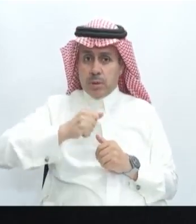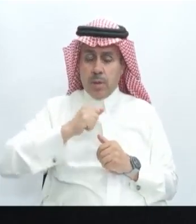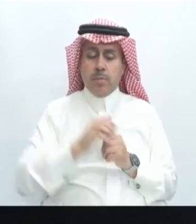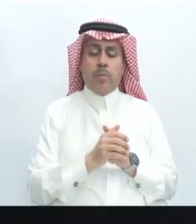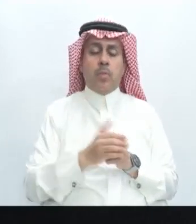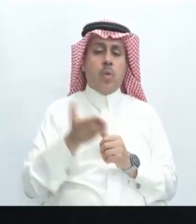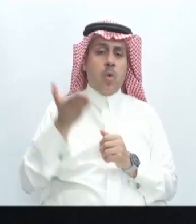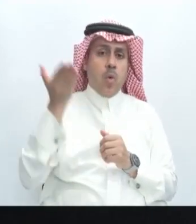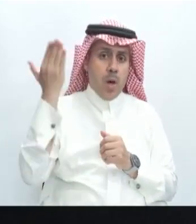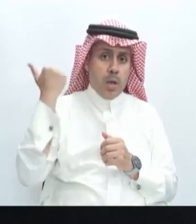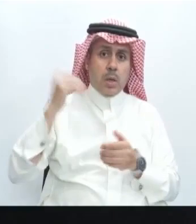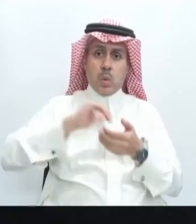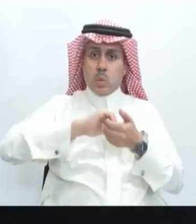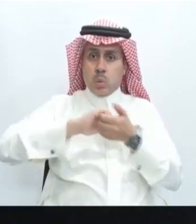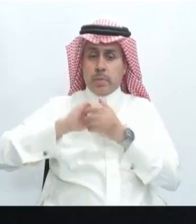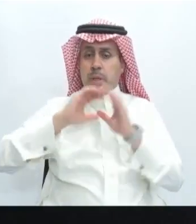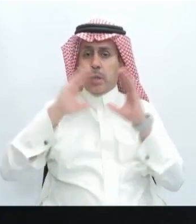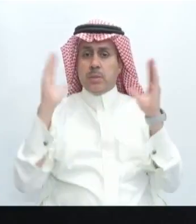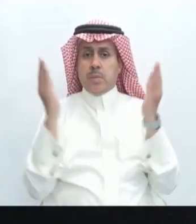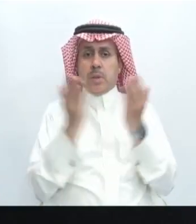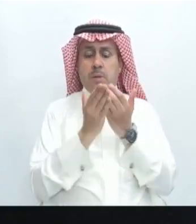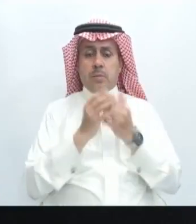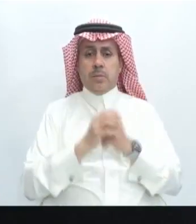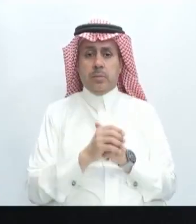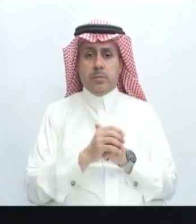محمد واله وصحبه اجمعين